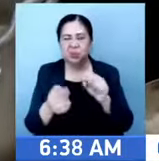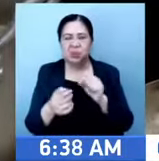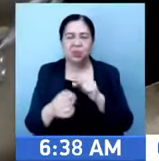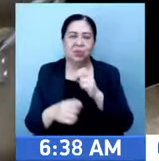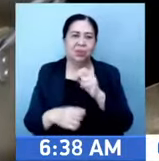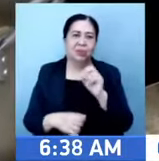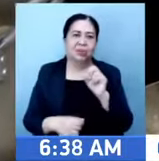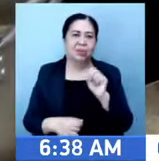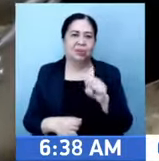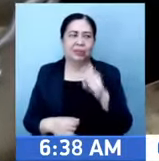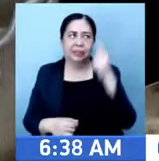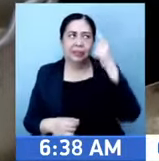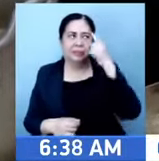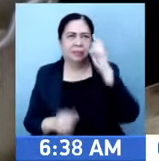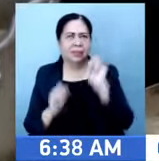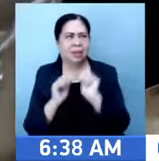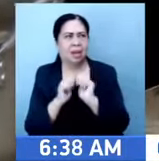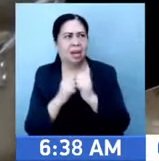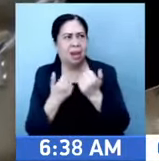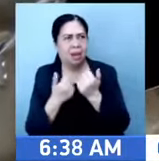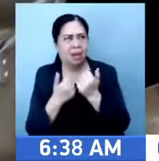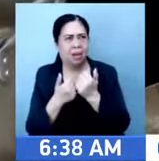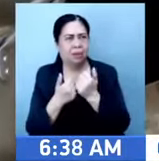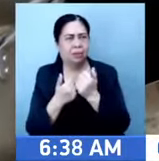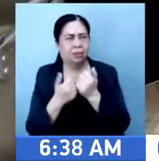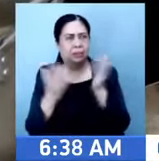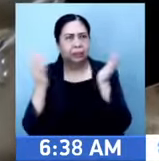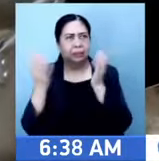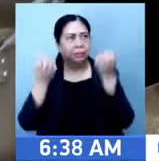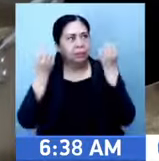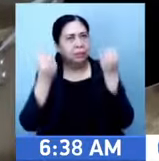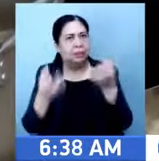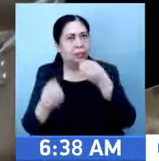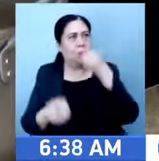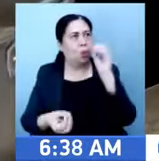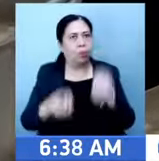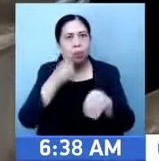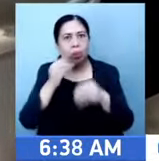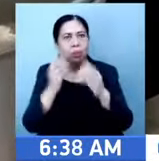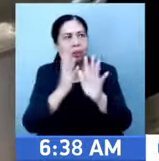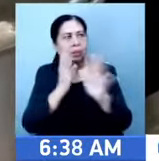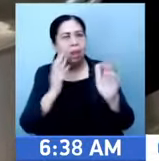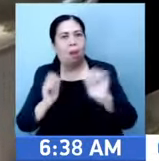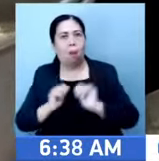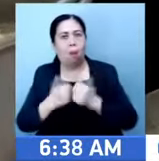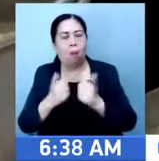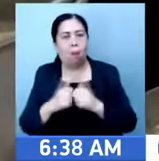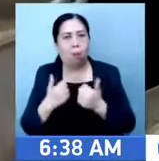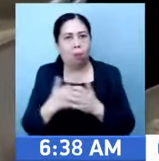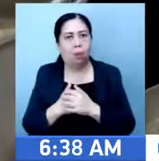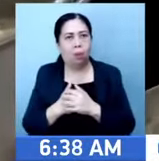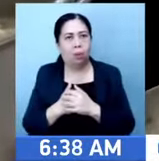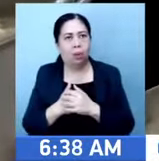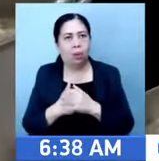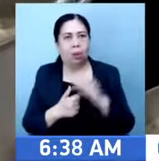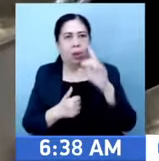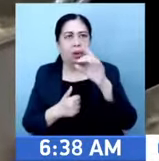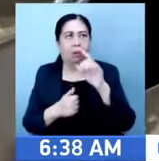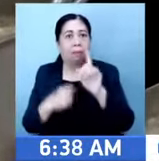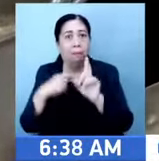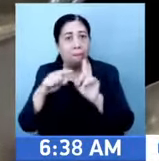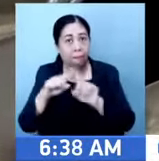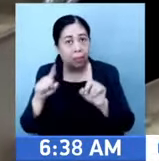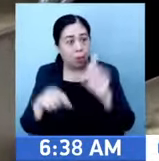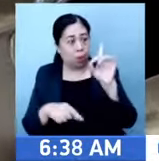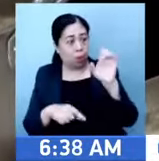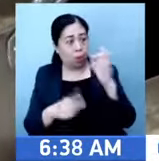nag-isip ako kung paano ko makikater yung mga masa. Diba? Okay. Then, at the same time, 100 pesos, meron ka ng kare-kare with